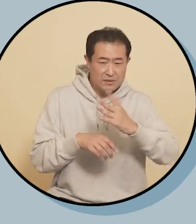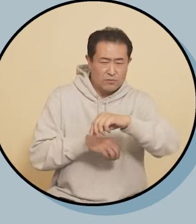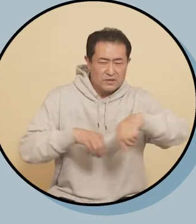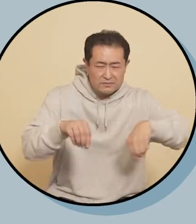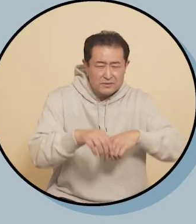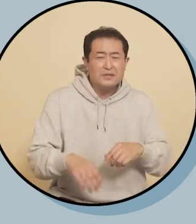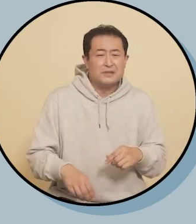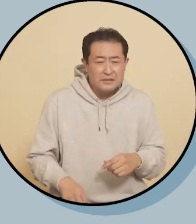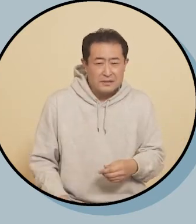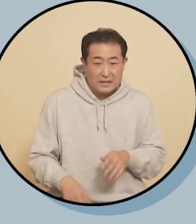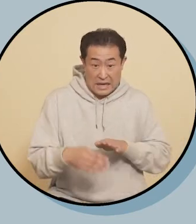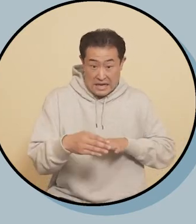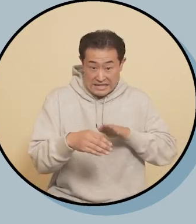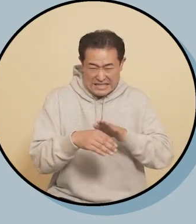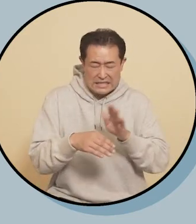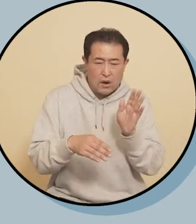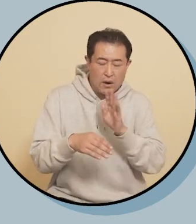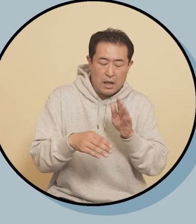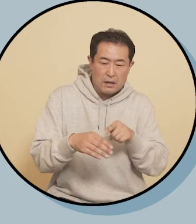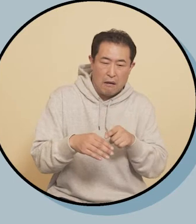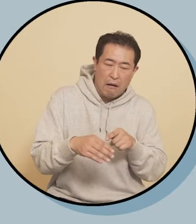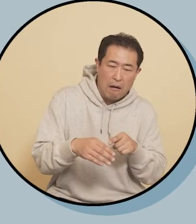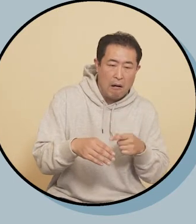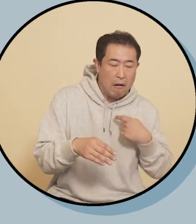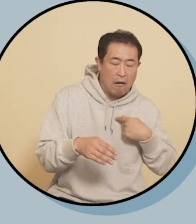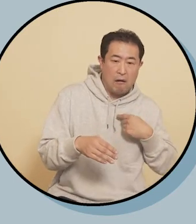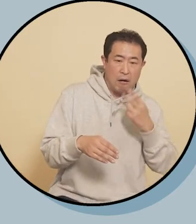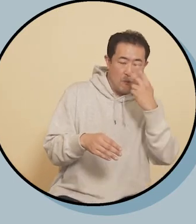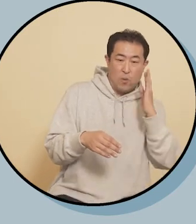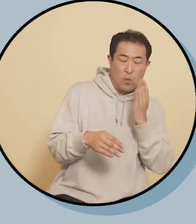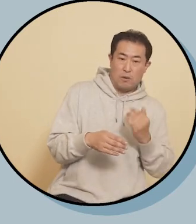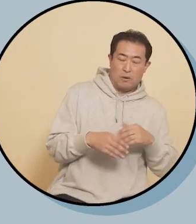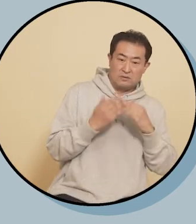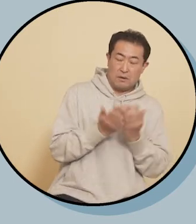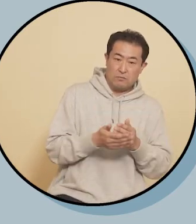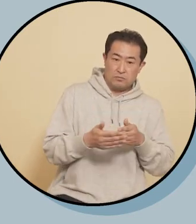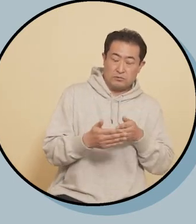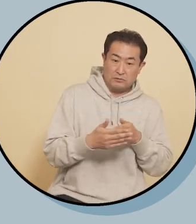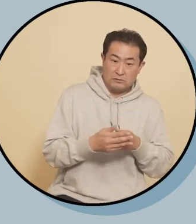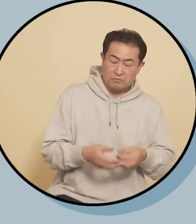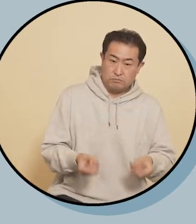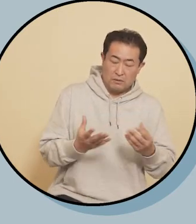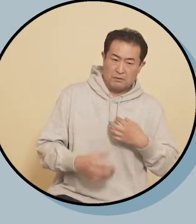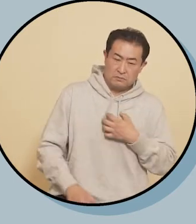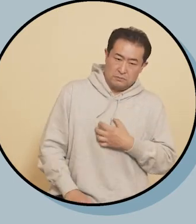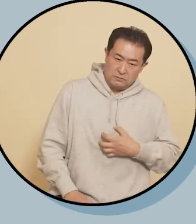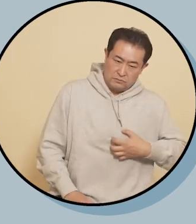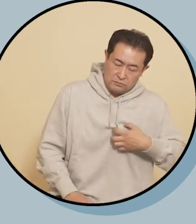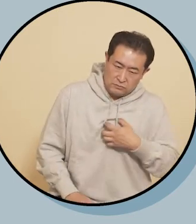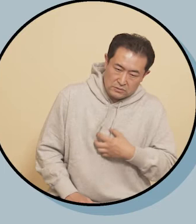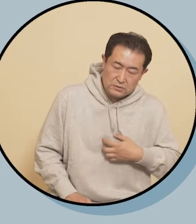なんだけども一方であの全く治らないと何もできないような人たちのしんどさみたいなものも